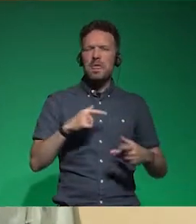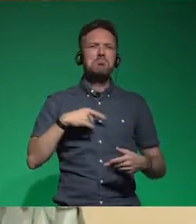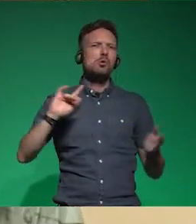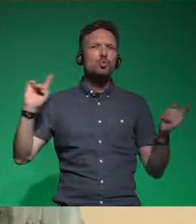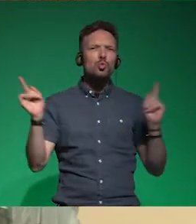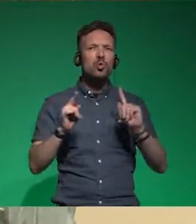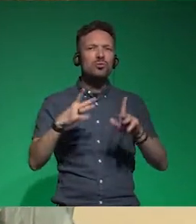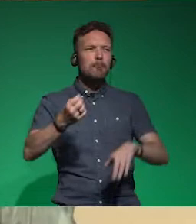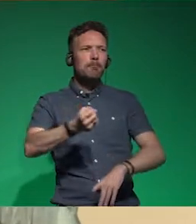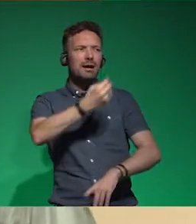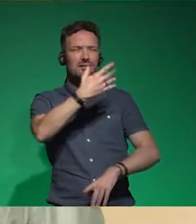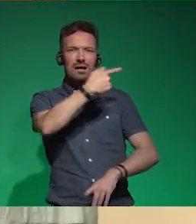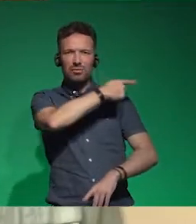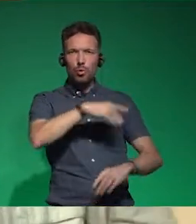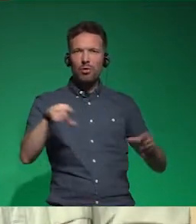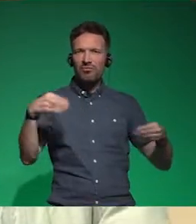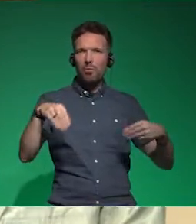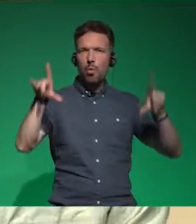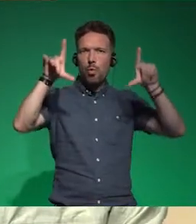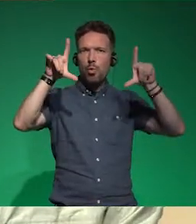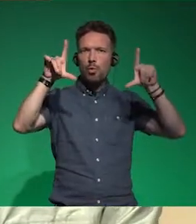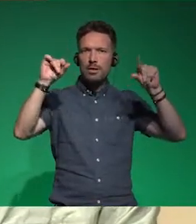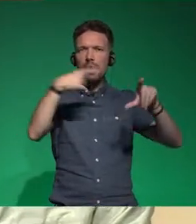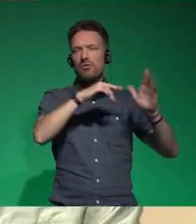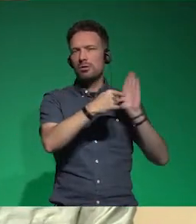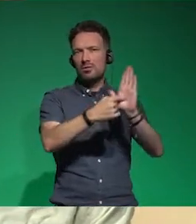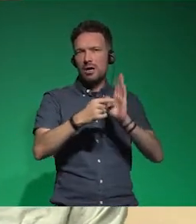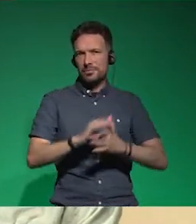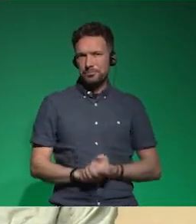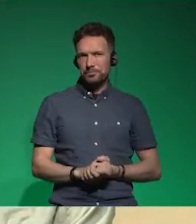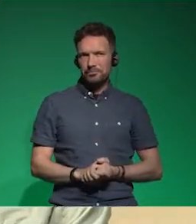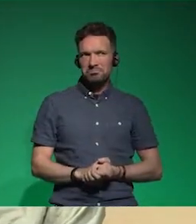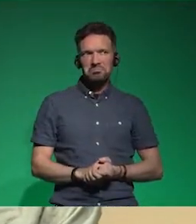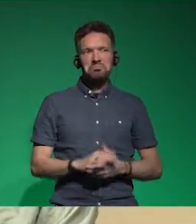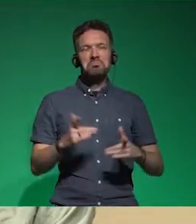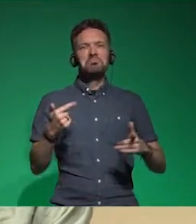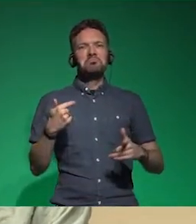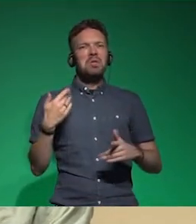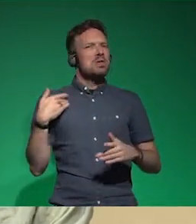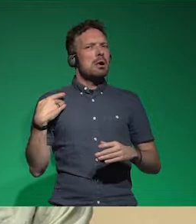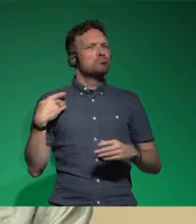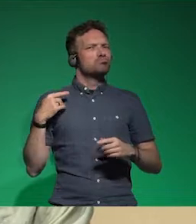und ich möchte mit ihr einen Bogen spannen, und zwar über die letzten 2000 Jahre hinweg.